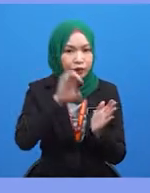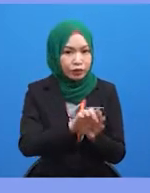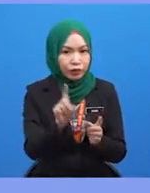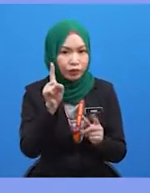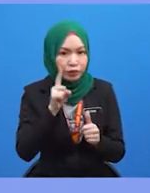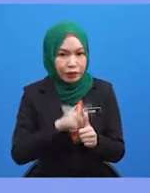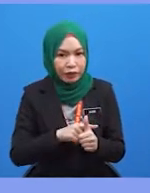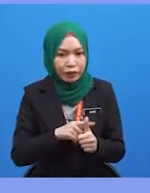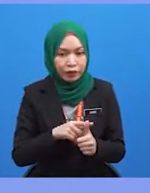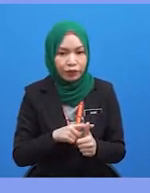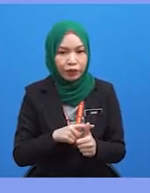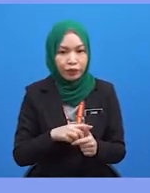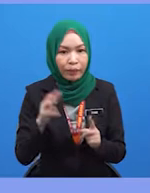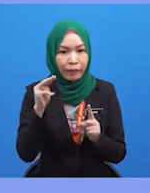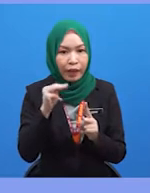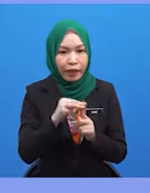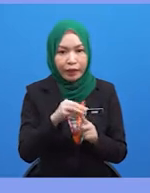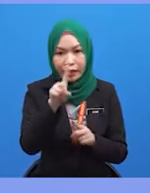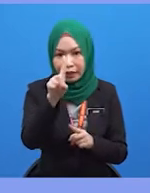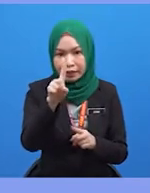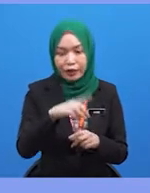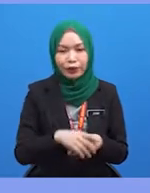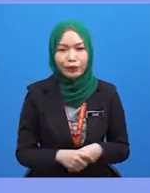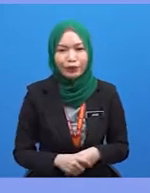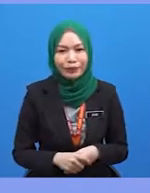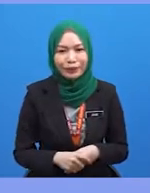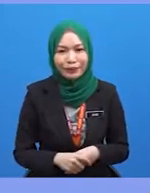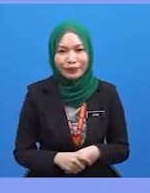Contoh 1, markahnya 1.